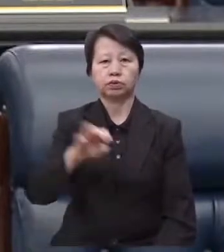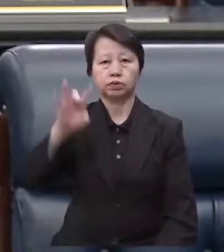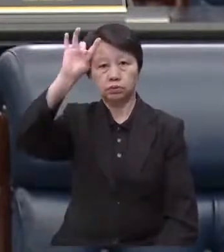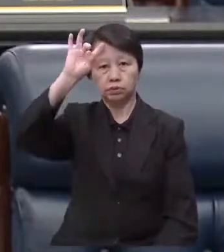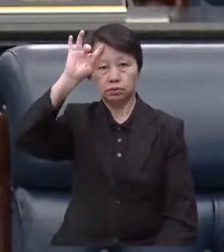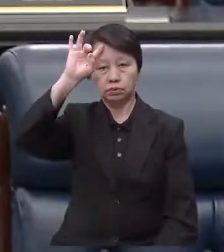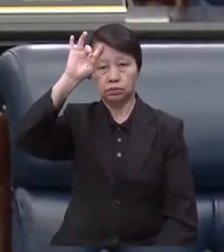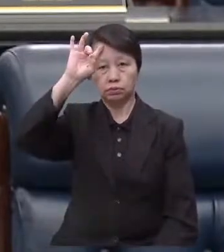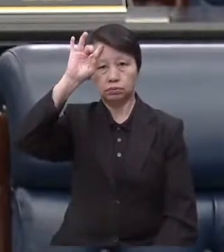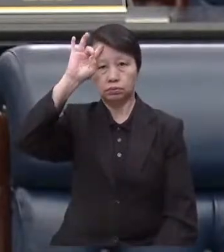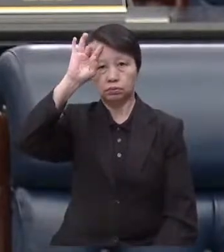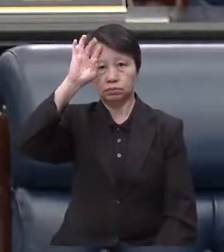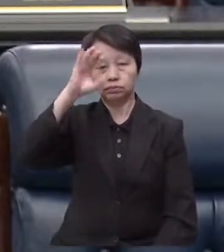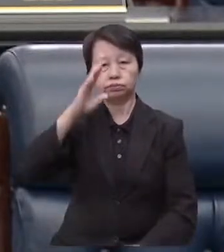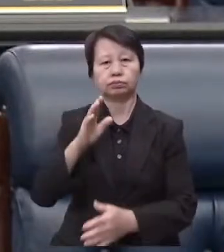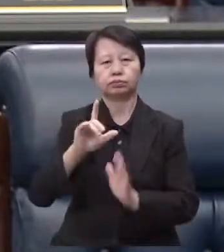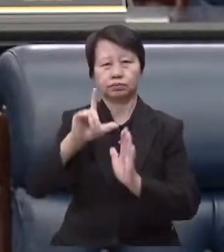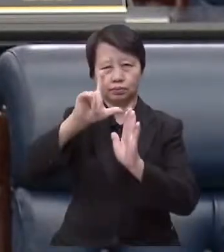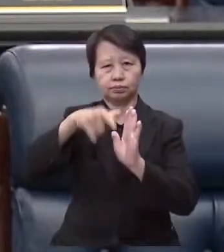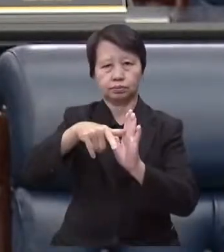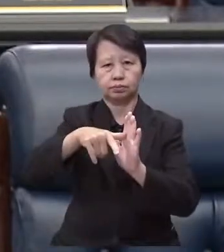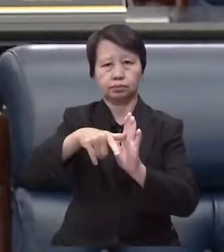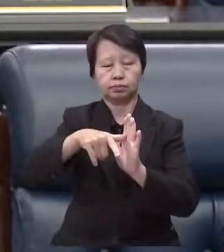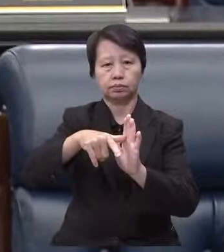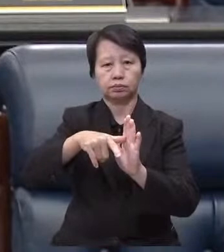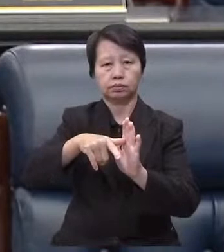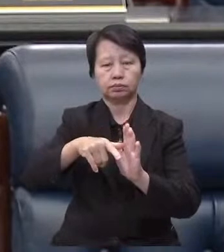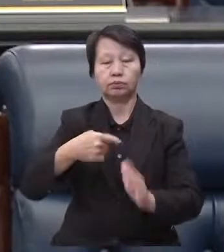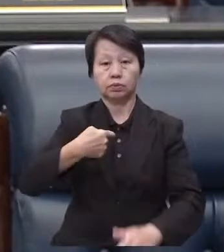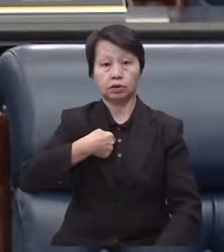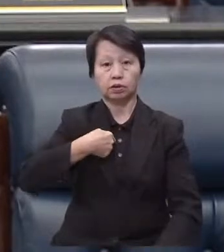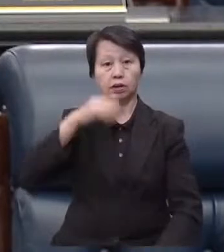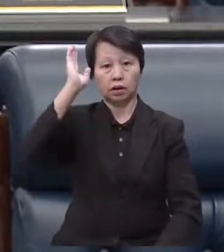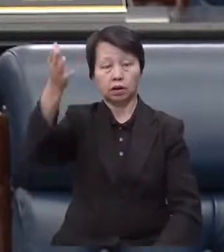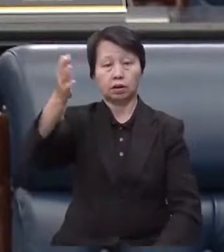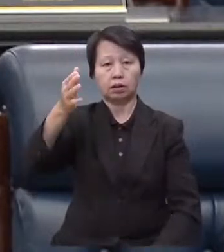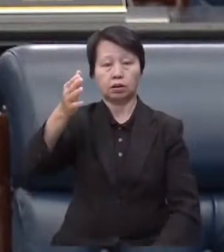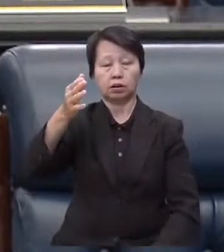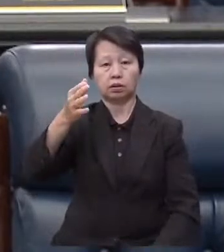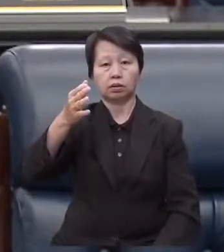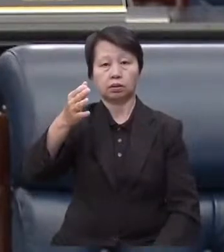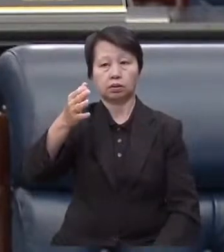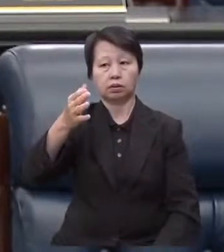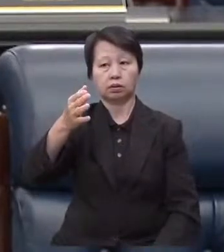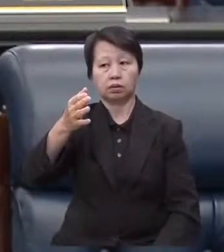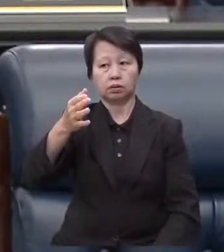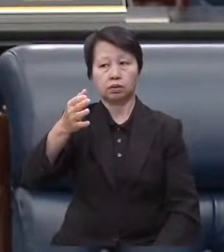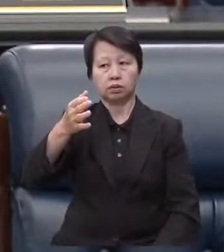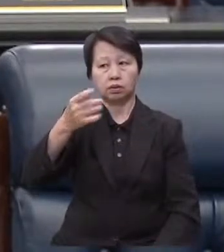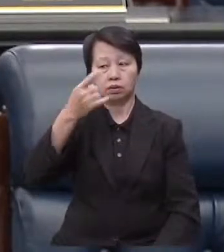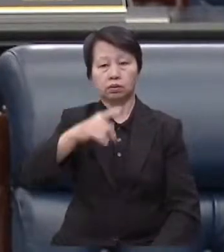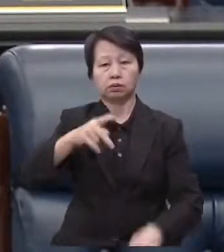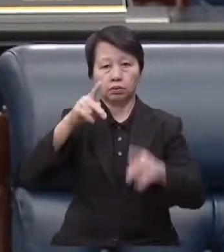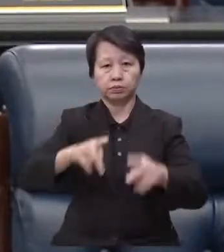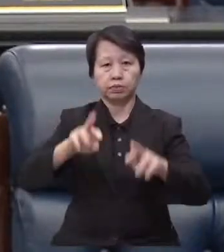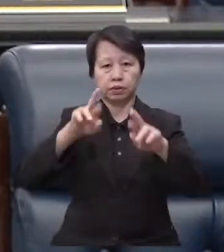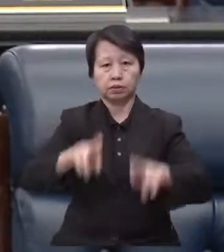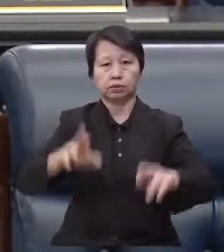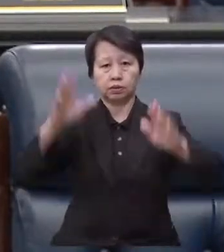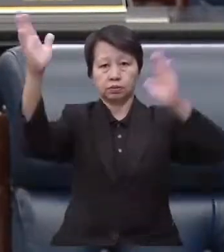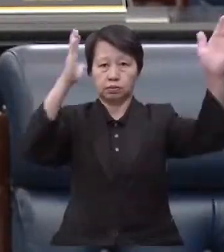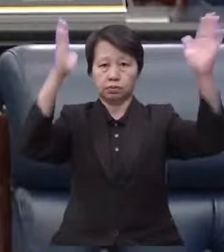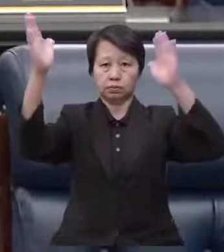insya-Allah sebentar lagi saya akan menyampaikan bagi pihak rakyat